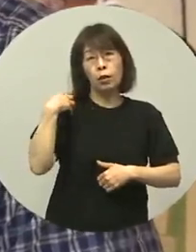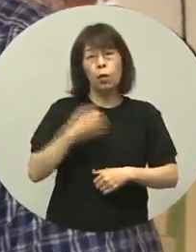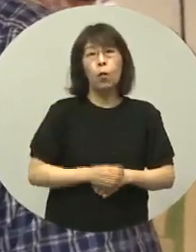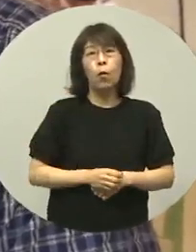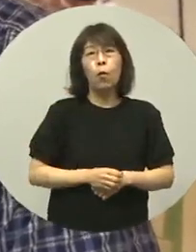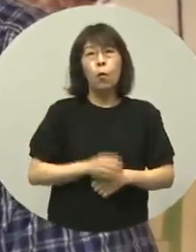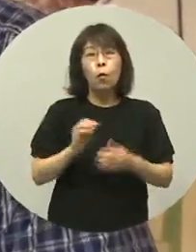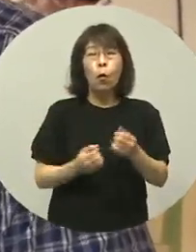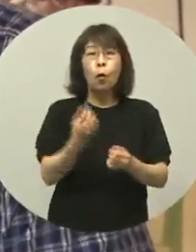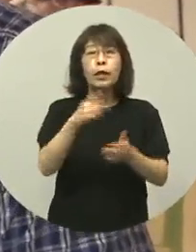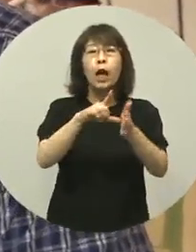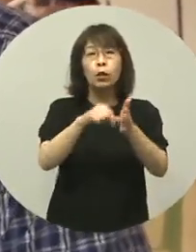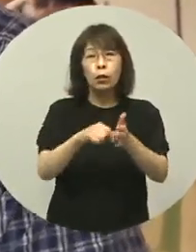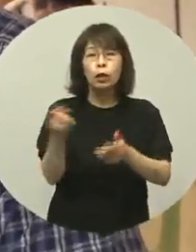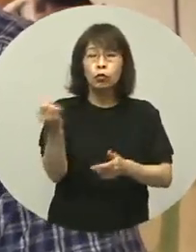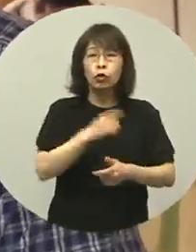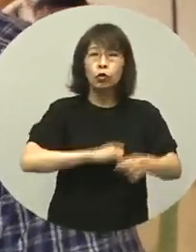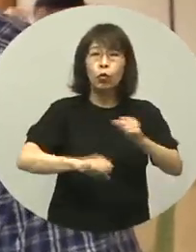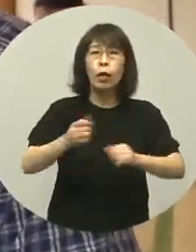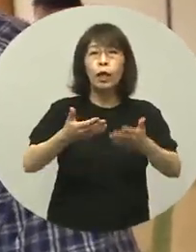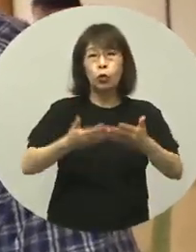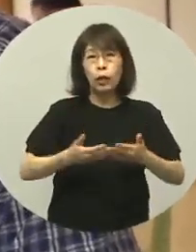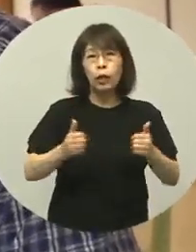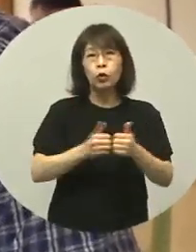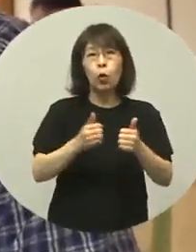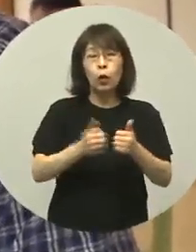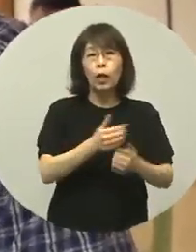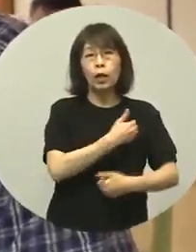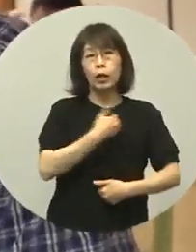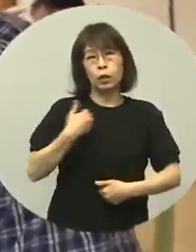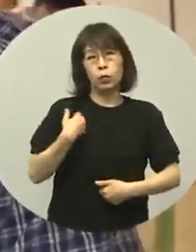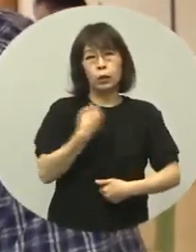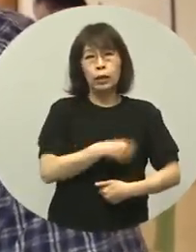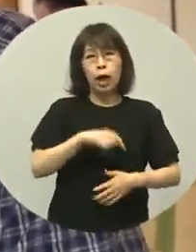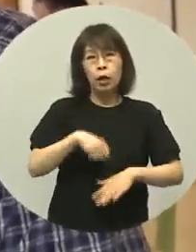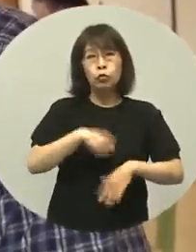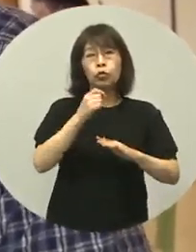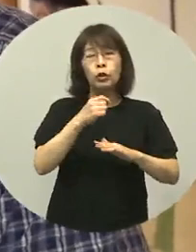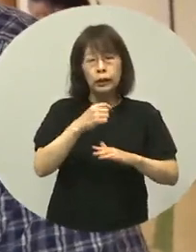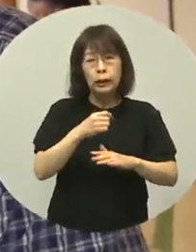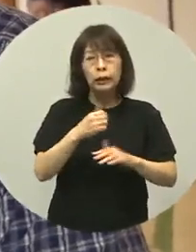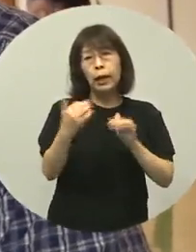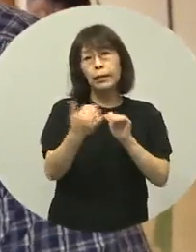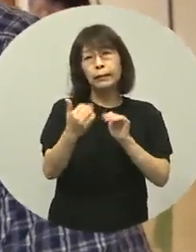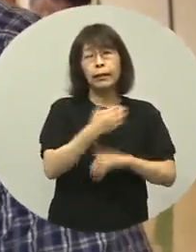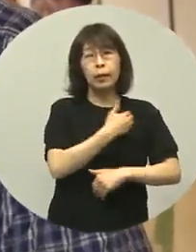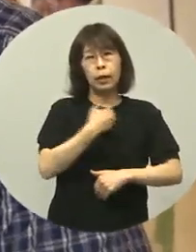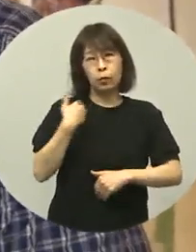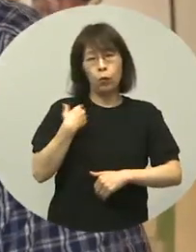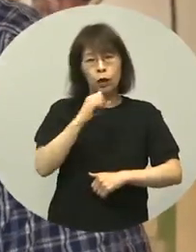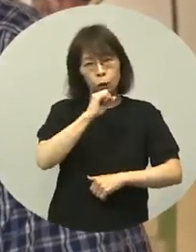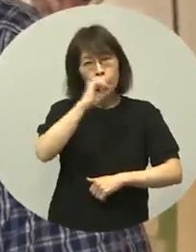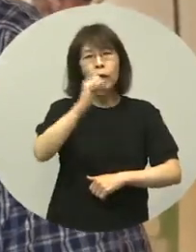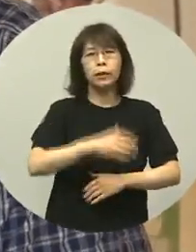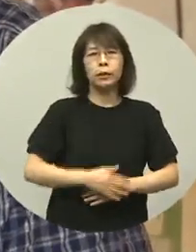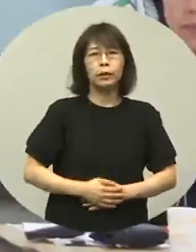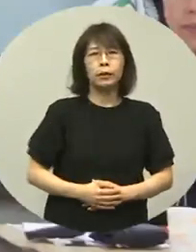言うとすぐ動いてくれて、相談に乗ってくれて、気軽に我々の話ができるというところが素晴らしいなと思っています